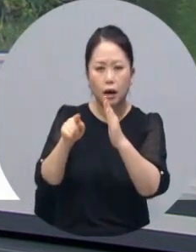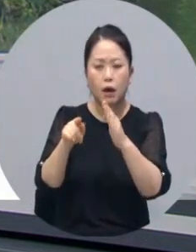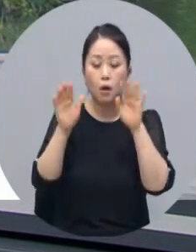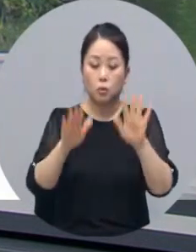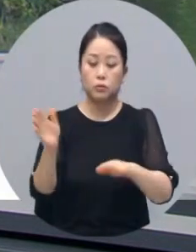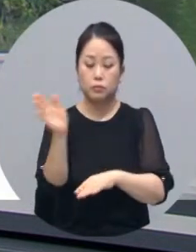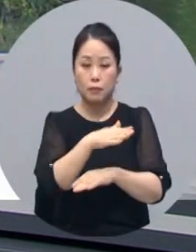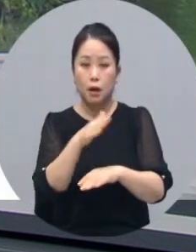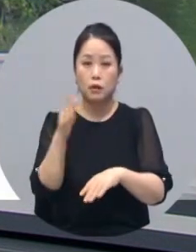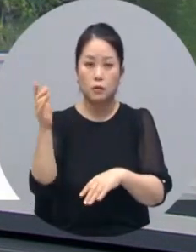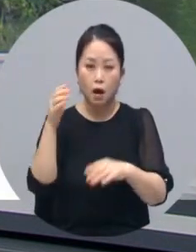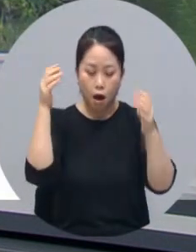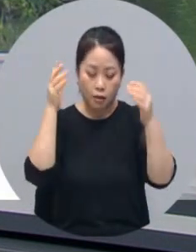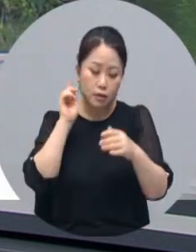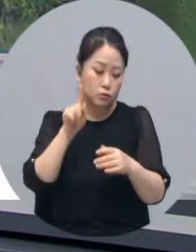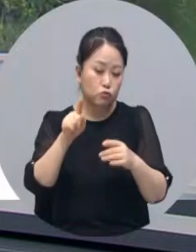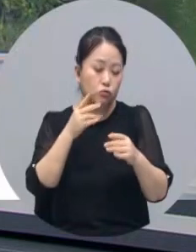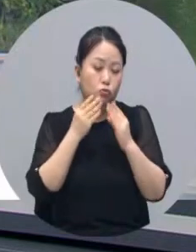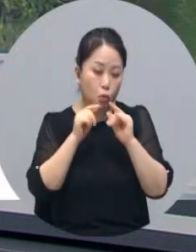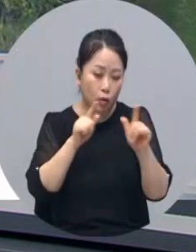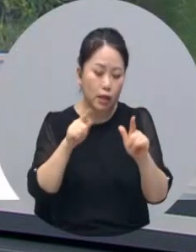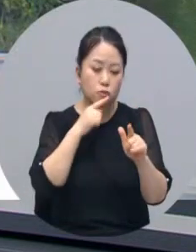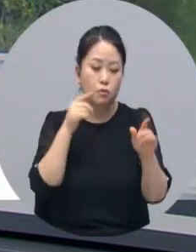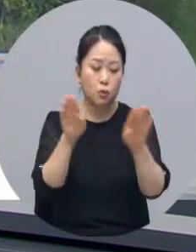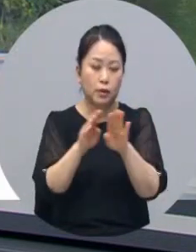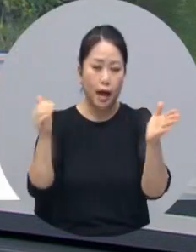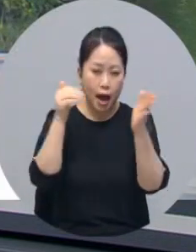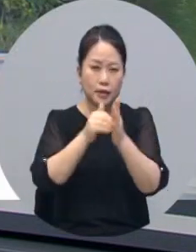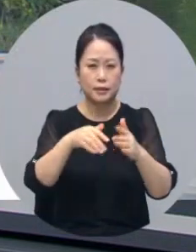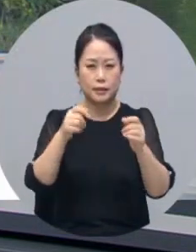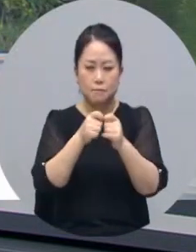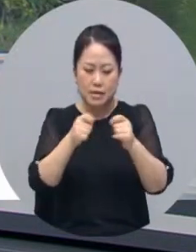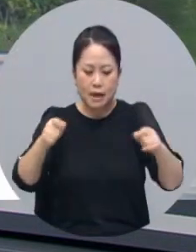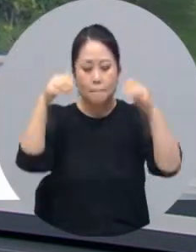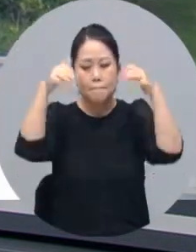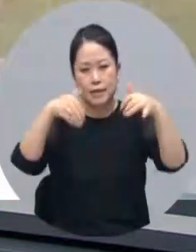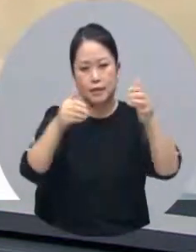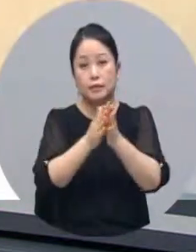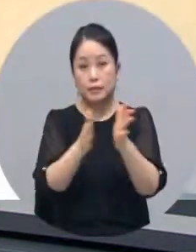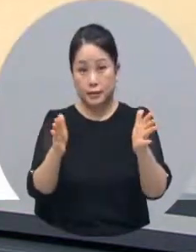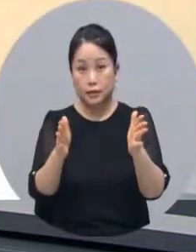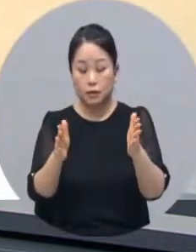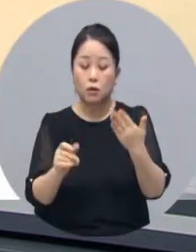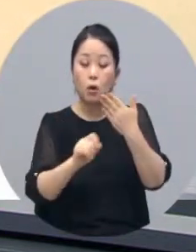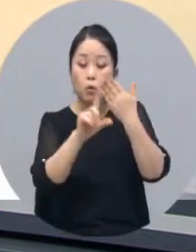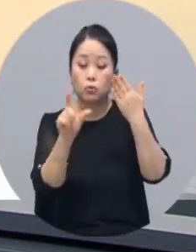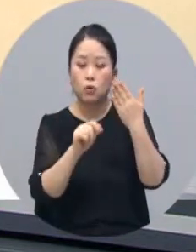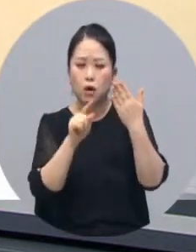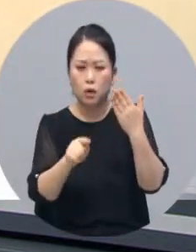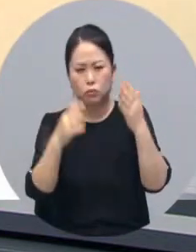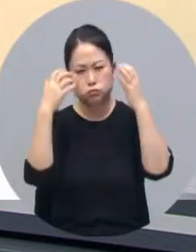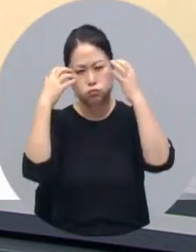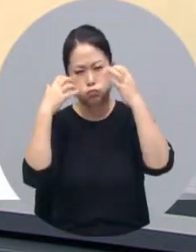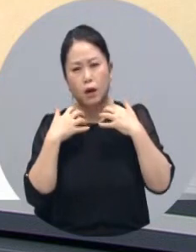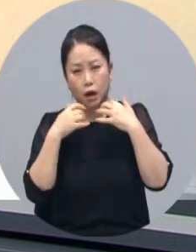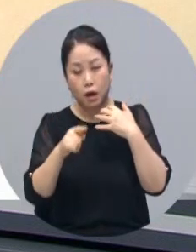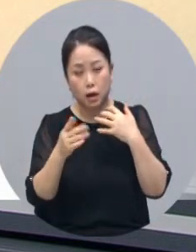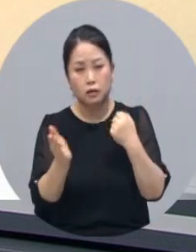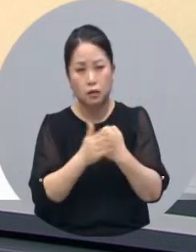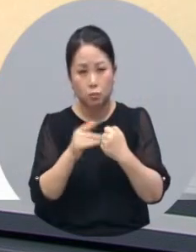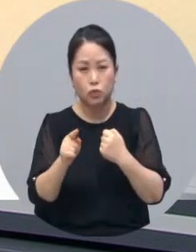주말과 휴일까지 가을 장맛비가 이어지겠습니다. 올해는 9월에도 열대야와 폭염이 지속되면서 역대급으로 날이